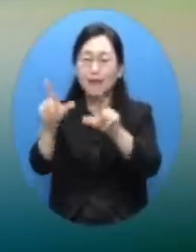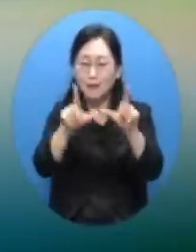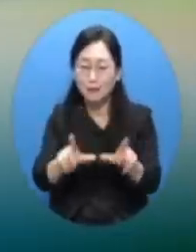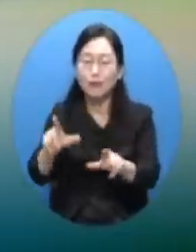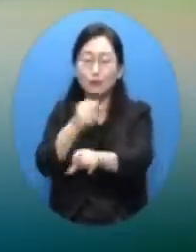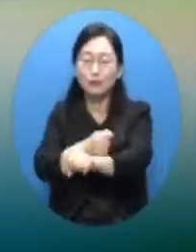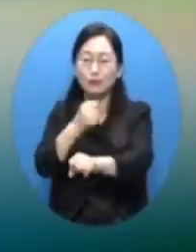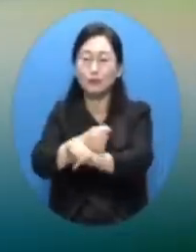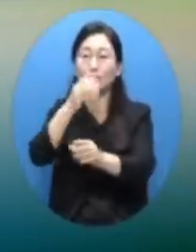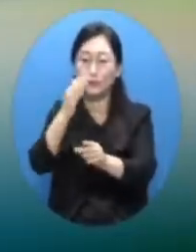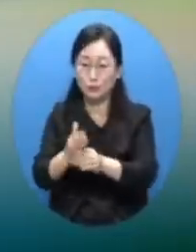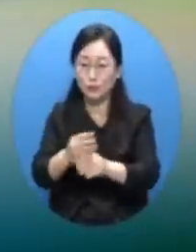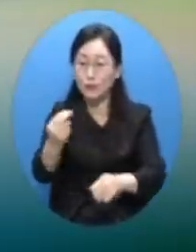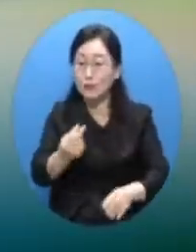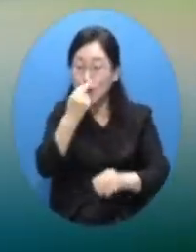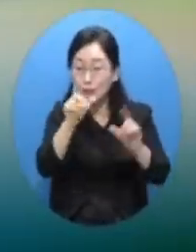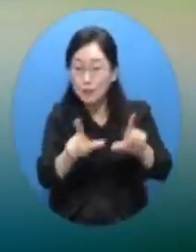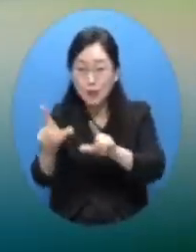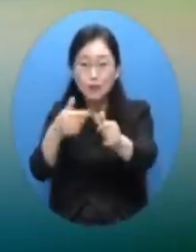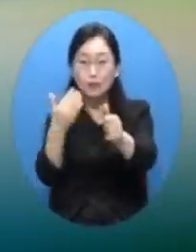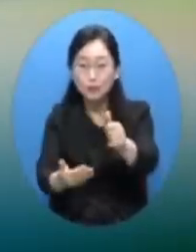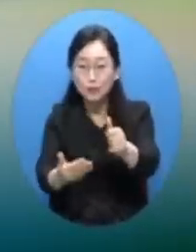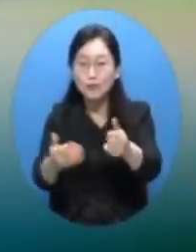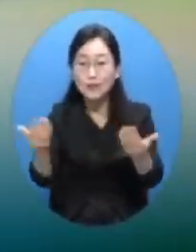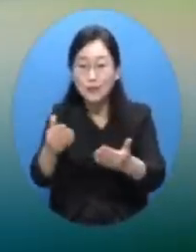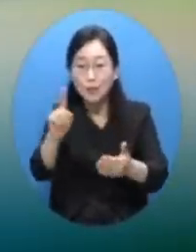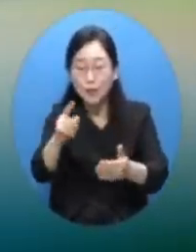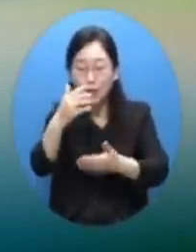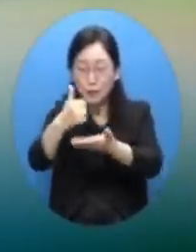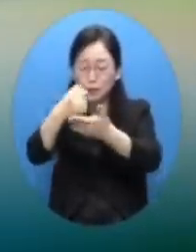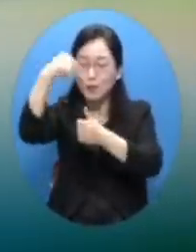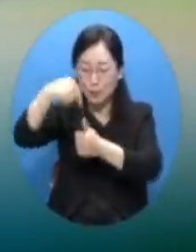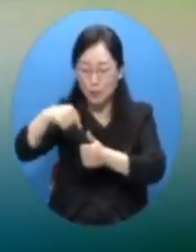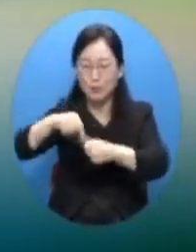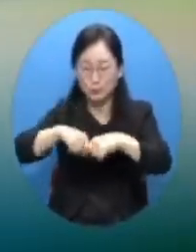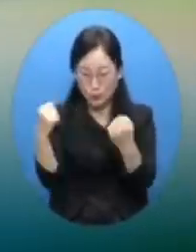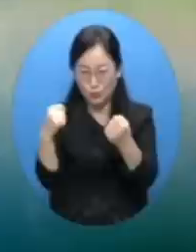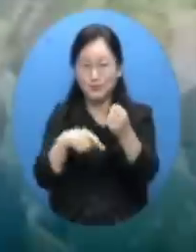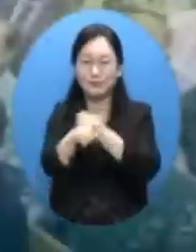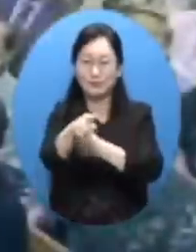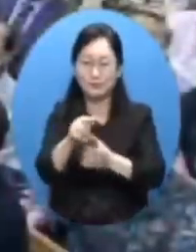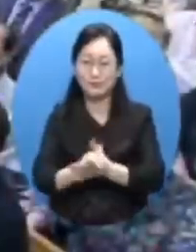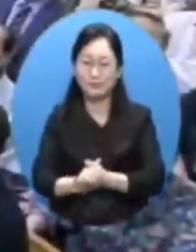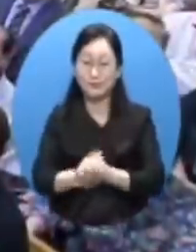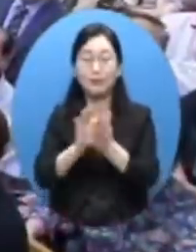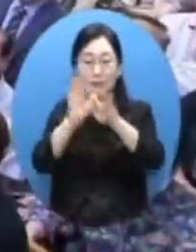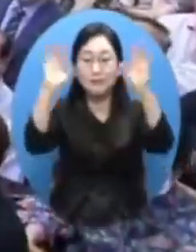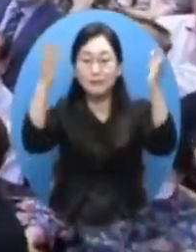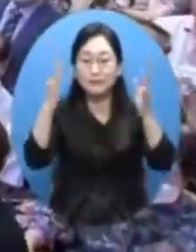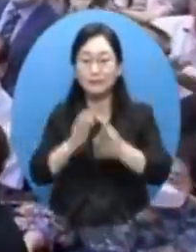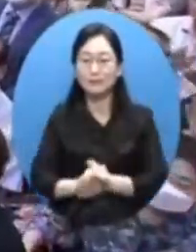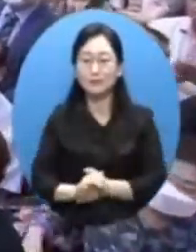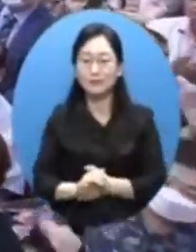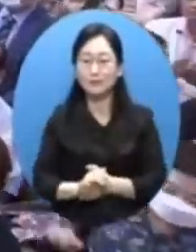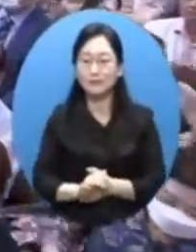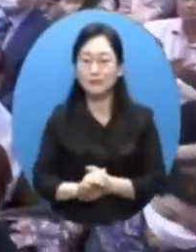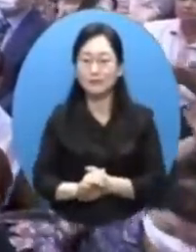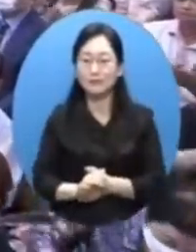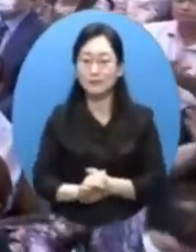생각합니다. 생명을 살리는 일이 주님의 말씀을 따르는 일이기 때문입니다. 할렐루야.